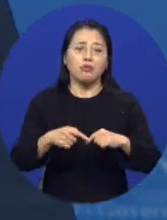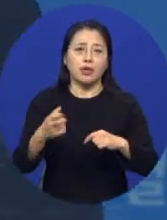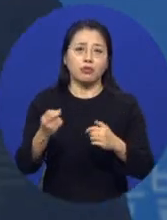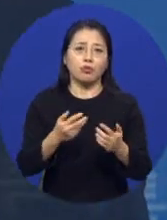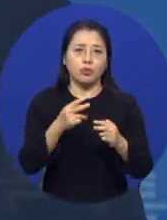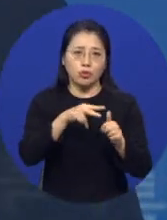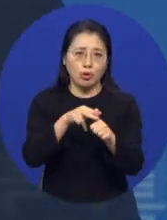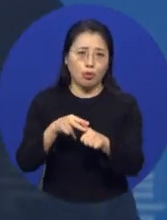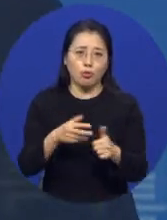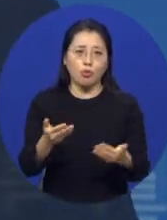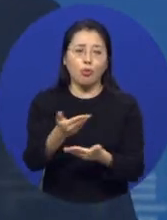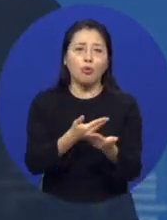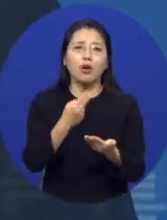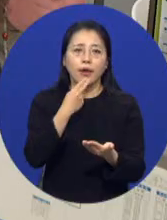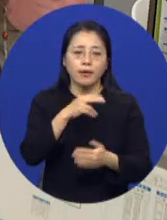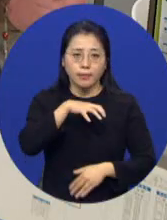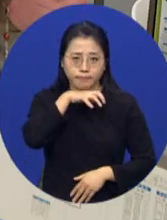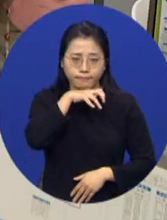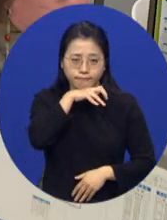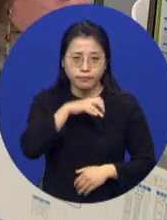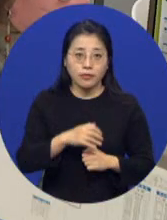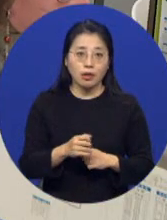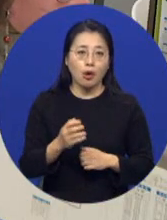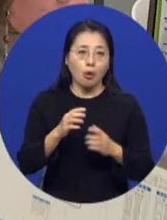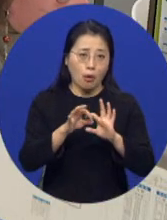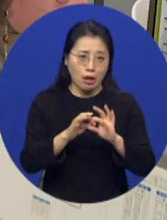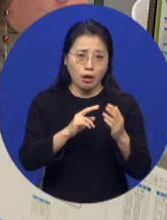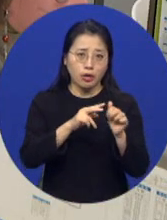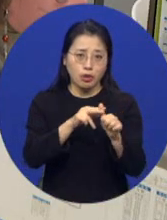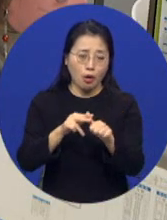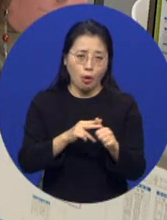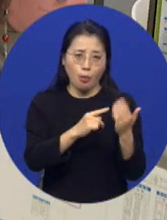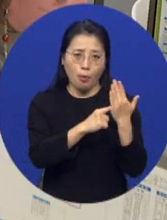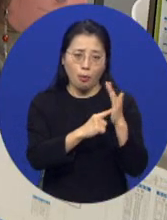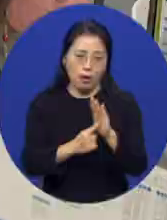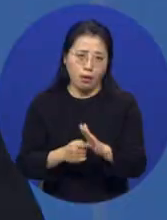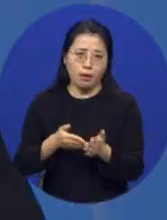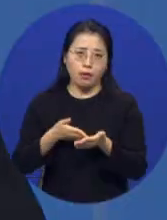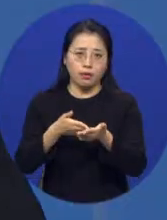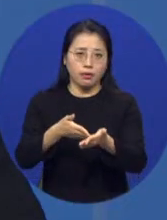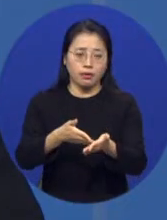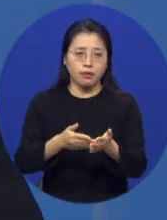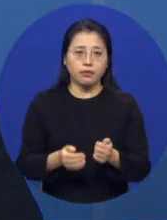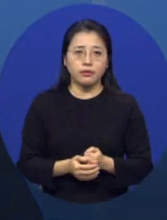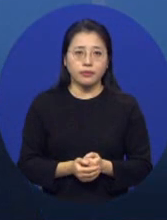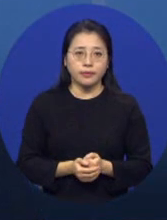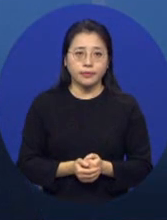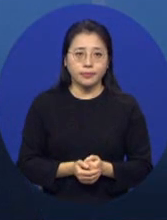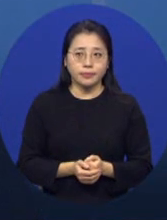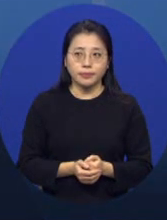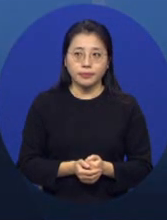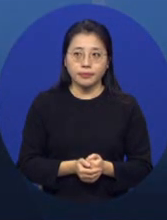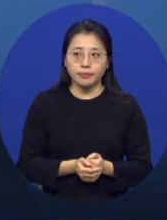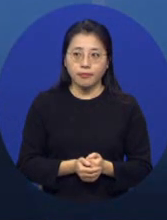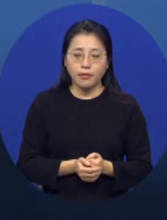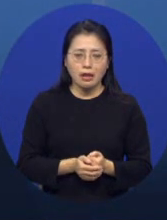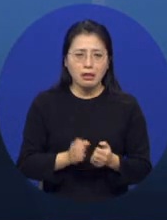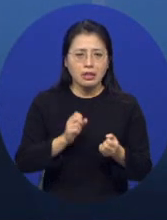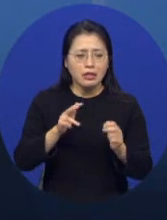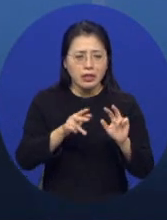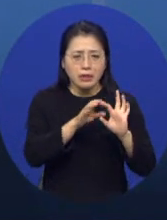유감을 표명하고 관련 정보를 공개하라고 요구했습니다 논란만 가중하는